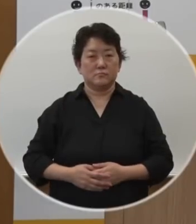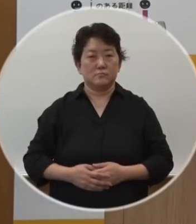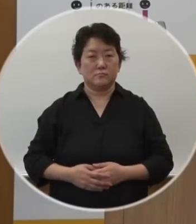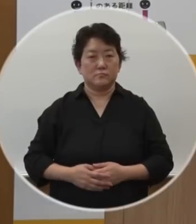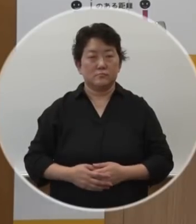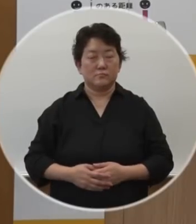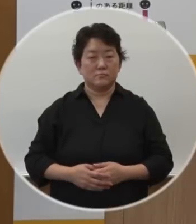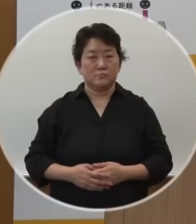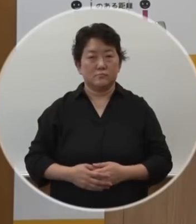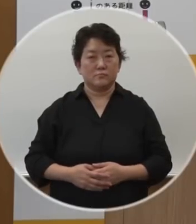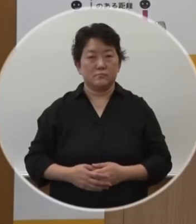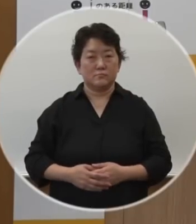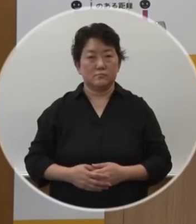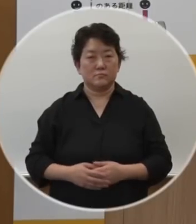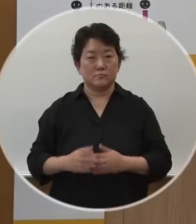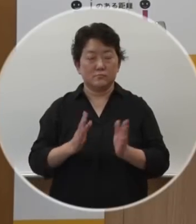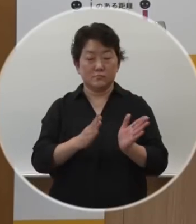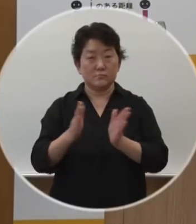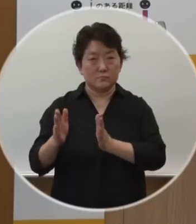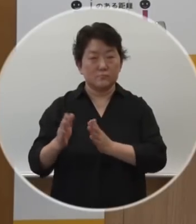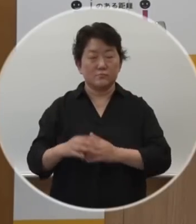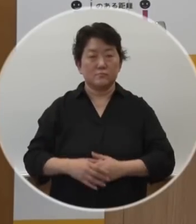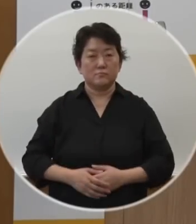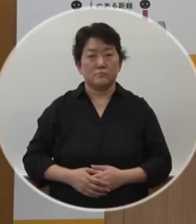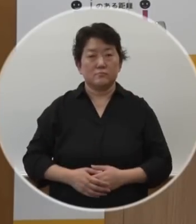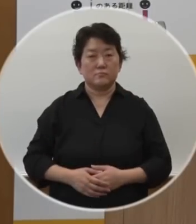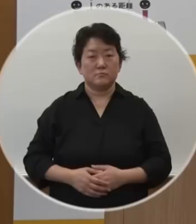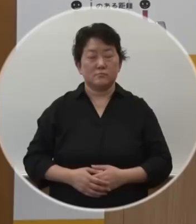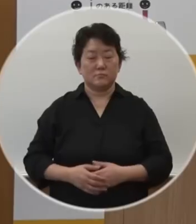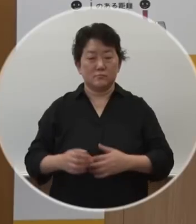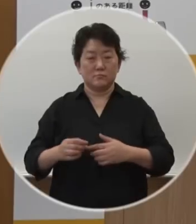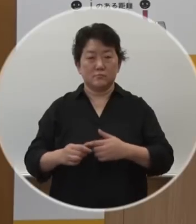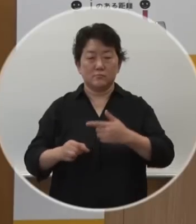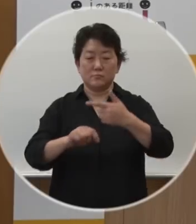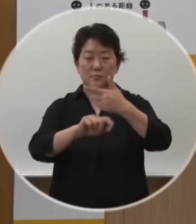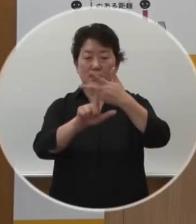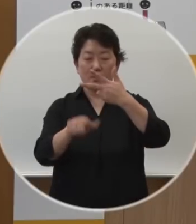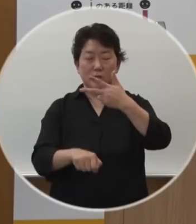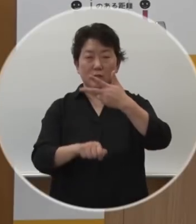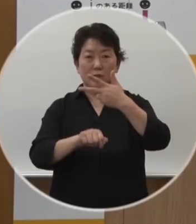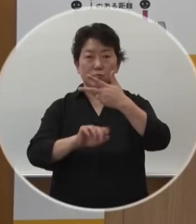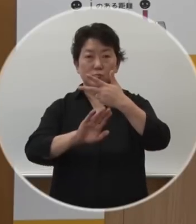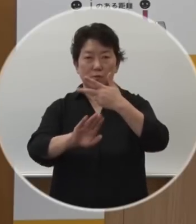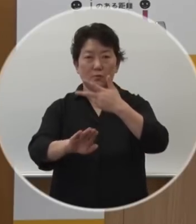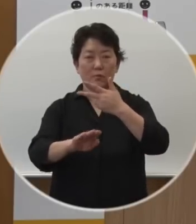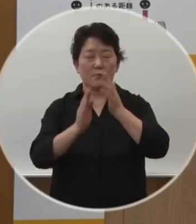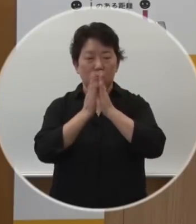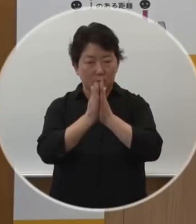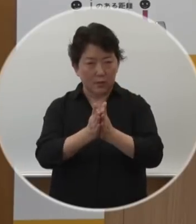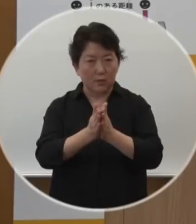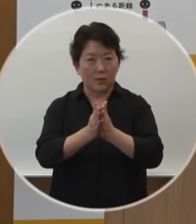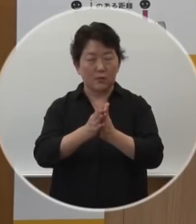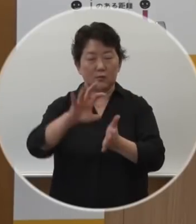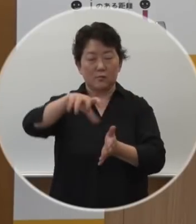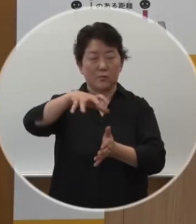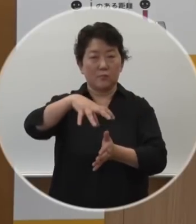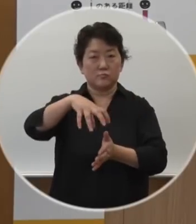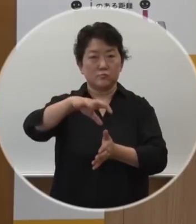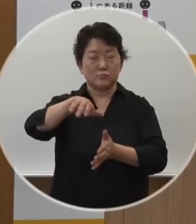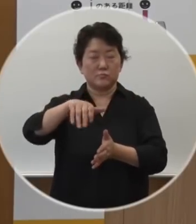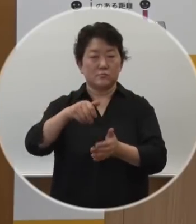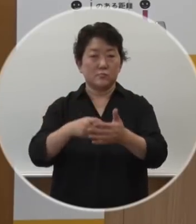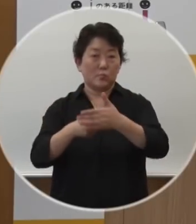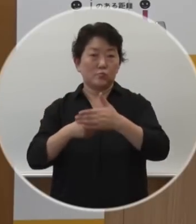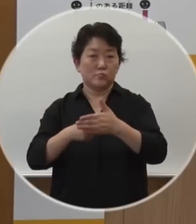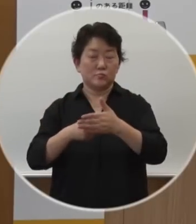ました。次に、先月から市民の皆さんにお願いをさせていただいております節水について